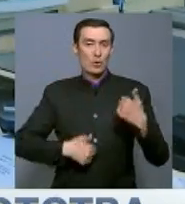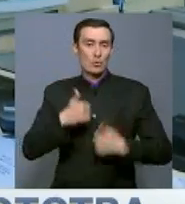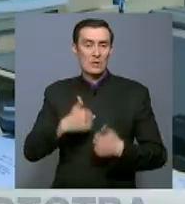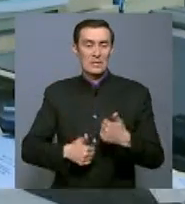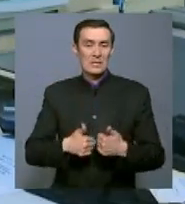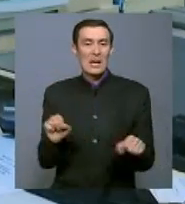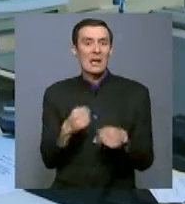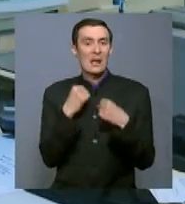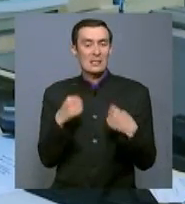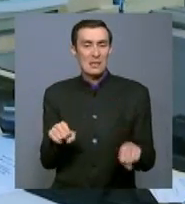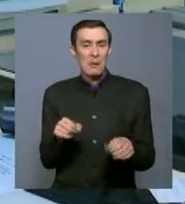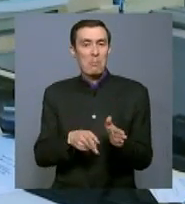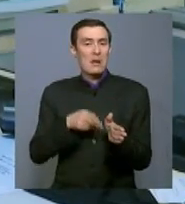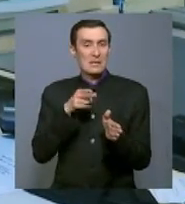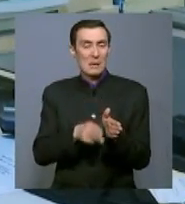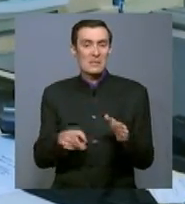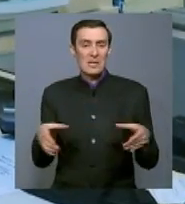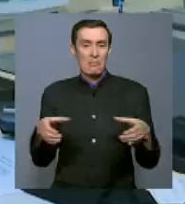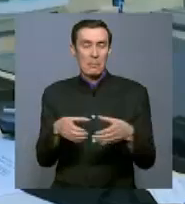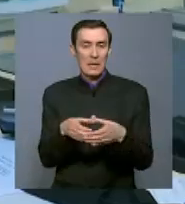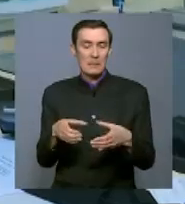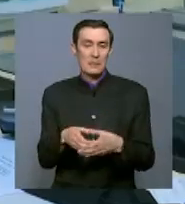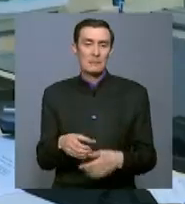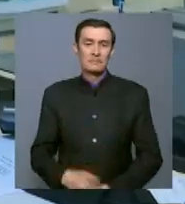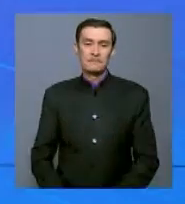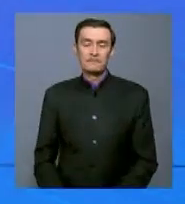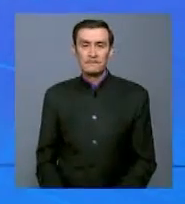со скоростными поездами и с компаниями «Лоукост».